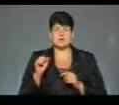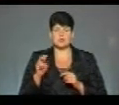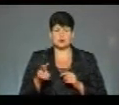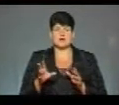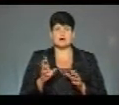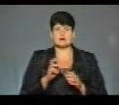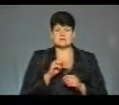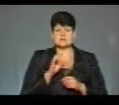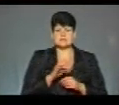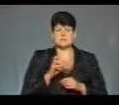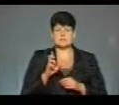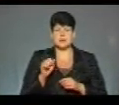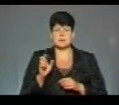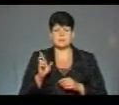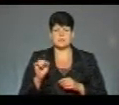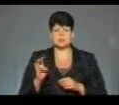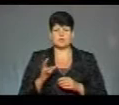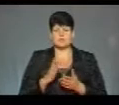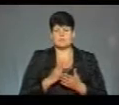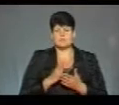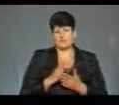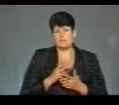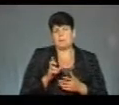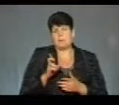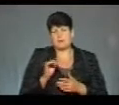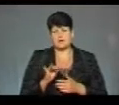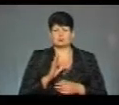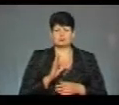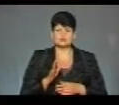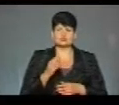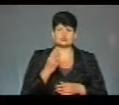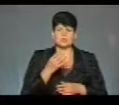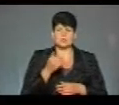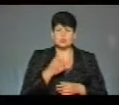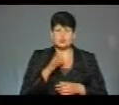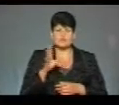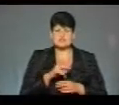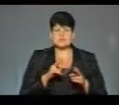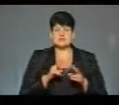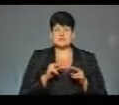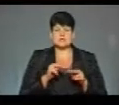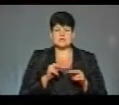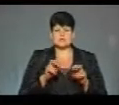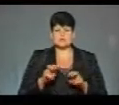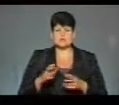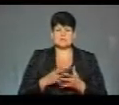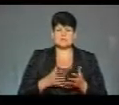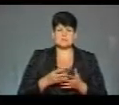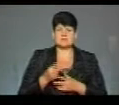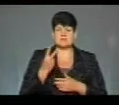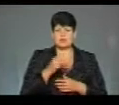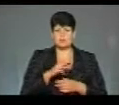Станіслав Бабенко мав відбувати покарання 4 роки. Усі засуджені, згідно з рішенням суду, мали сплатити ще 2 мільйони гривень